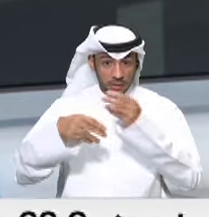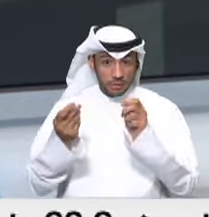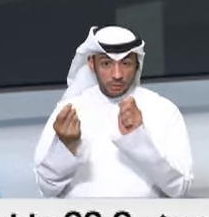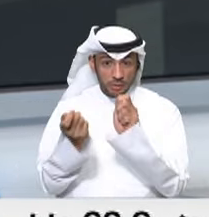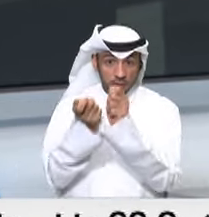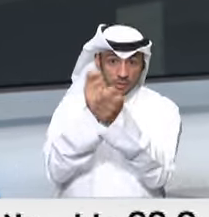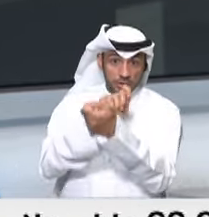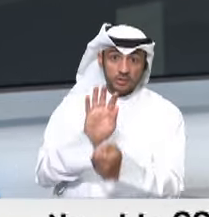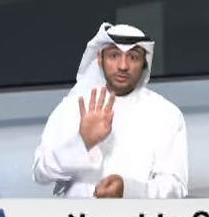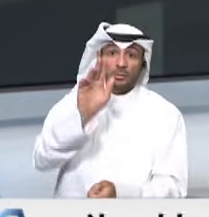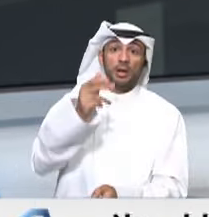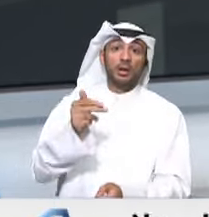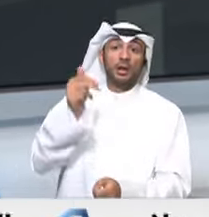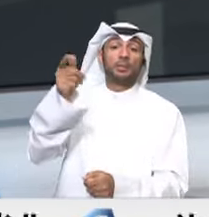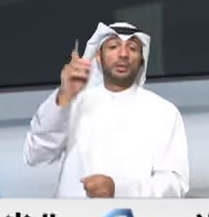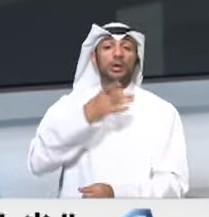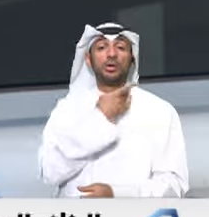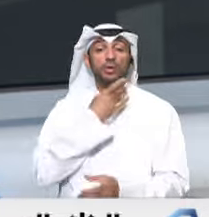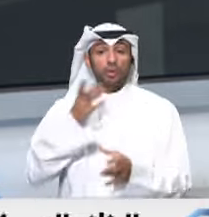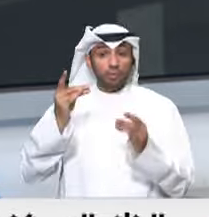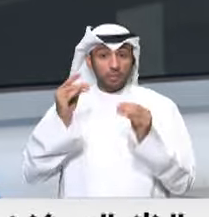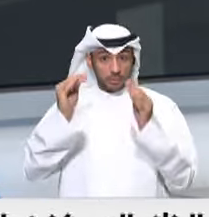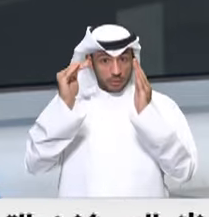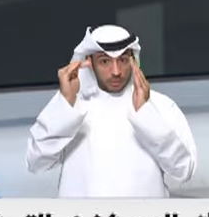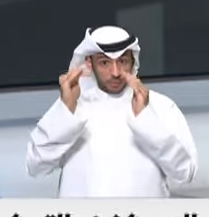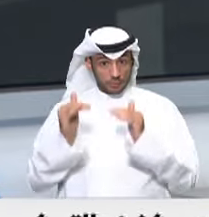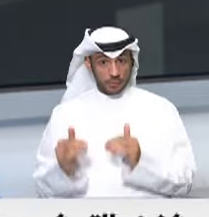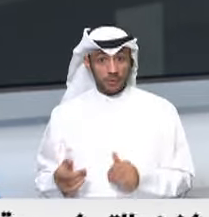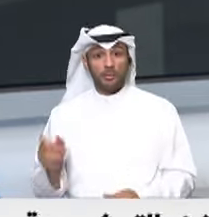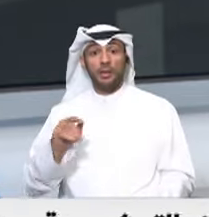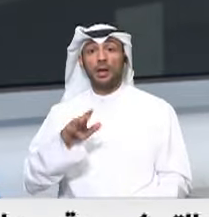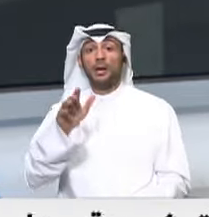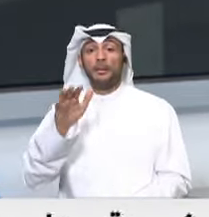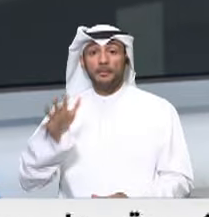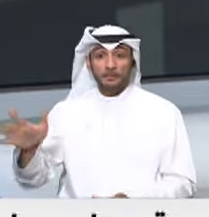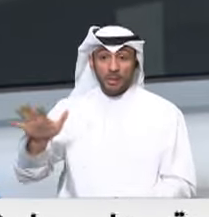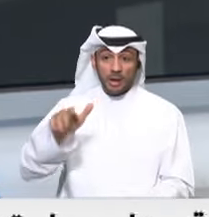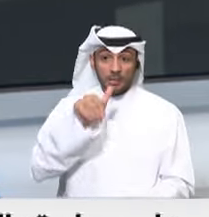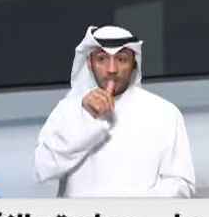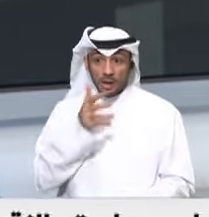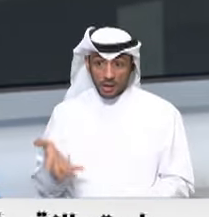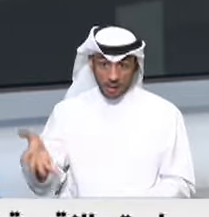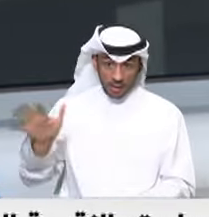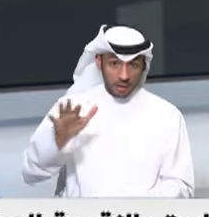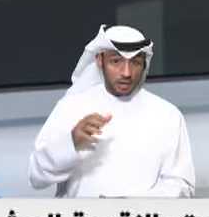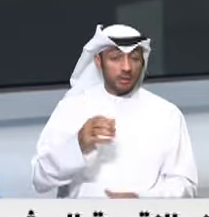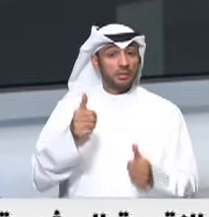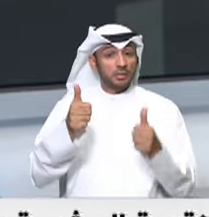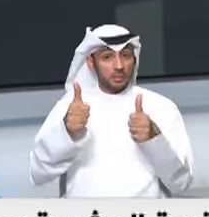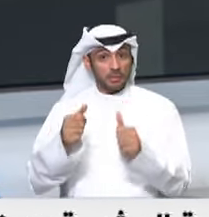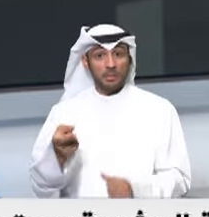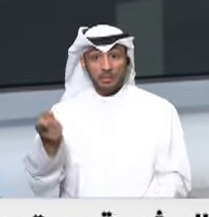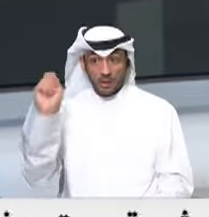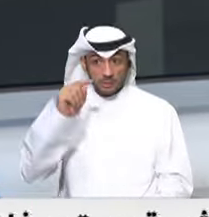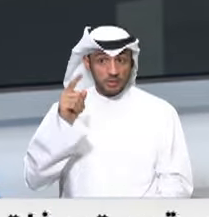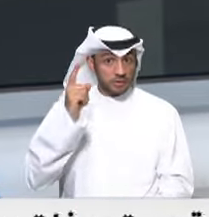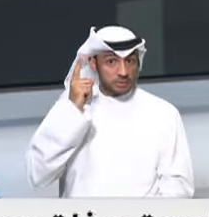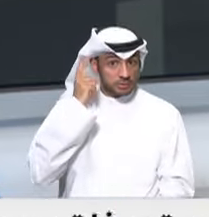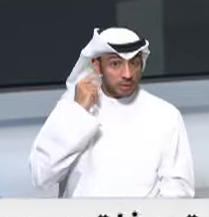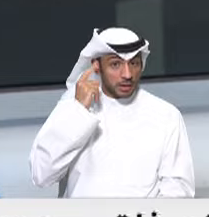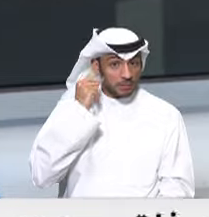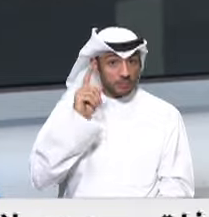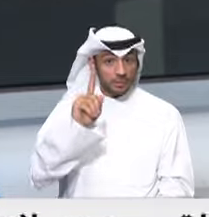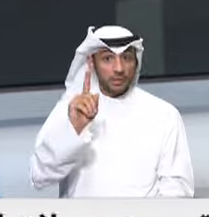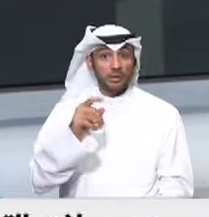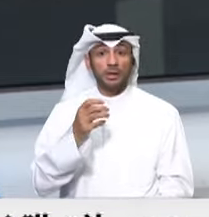جافه ونسب الرطوبه تبدا بالتراجع تدريجيا والبحر راح يكون ايضا خفيف الى معتدل الموج اللي بينزل البحر ايضا باكر السبت الاجواء راح تكون مناسبه